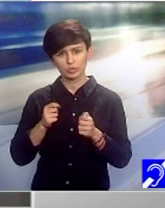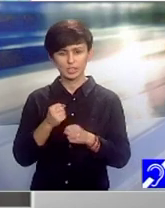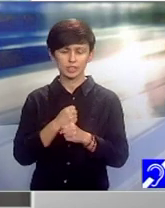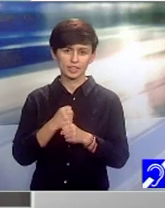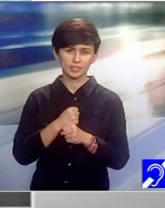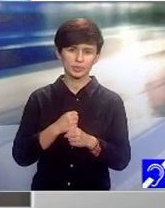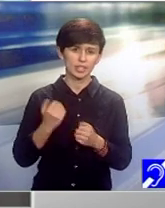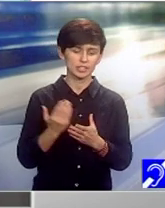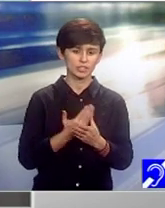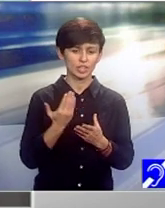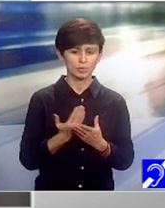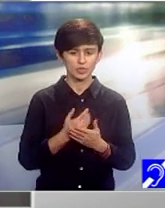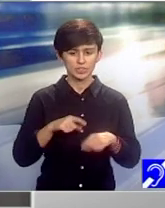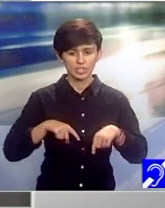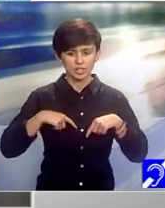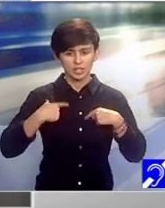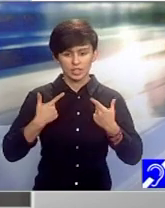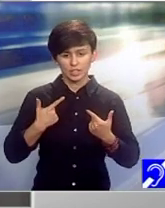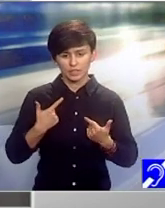această poveste de viață până la urmă,